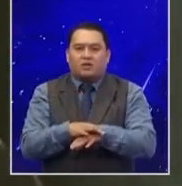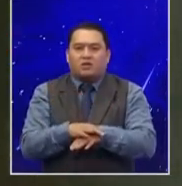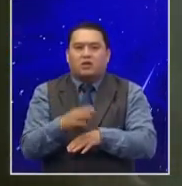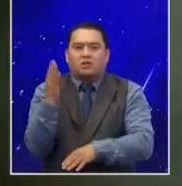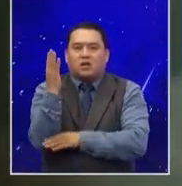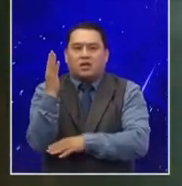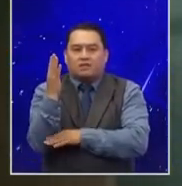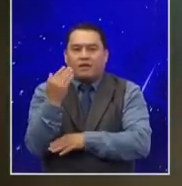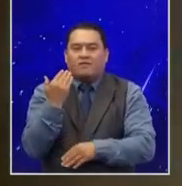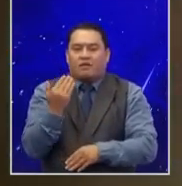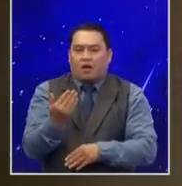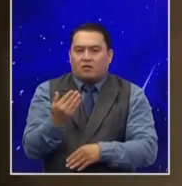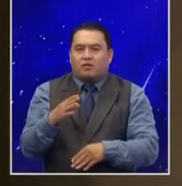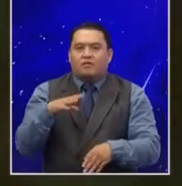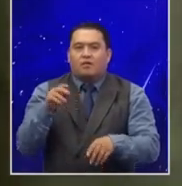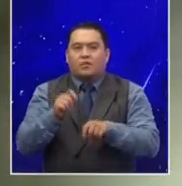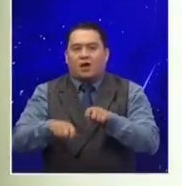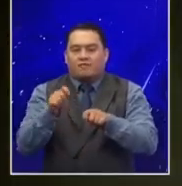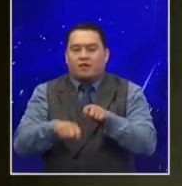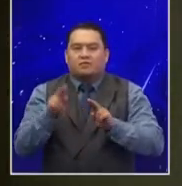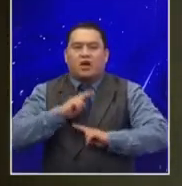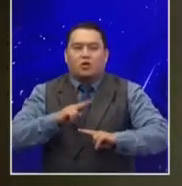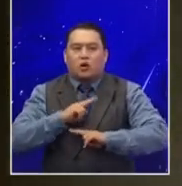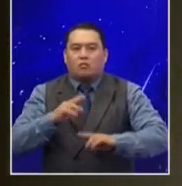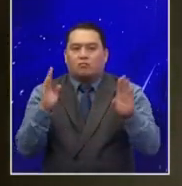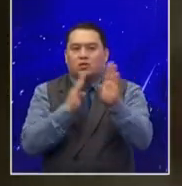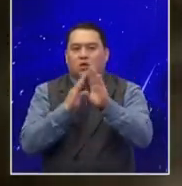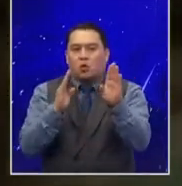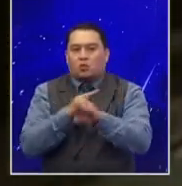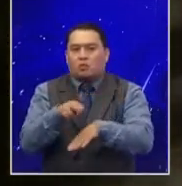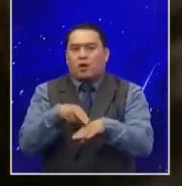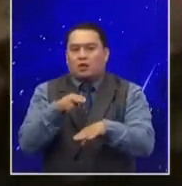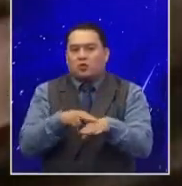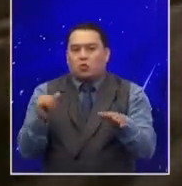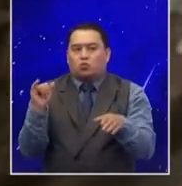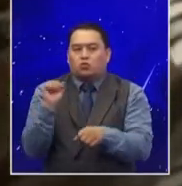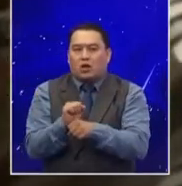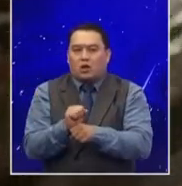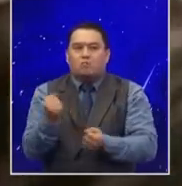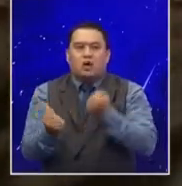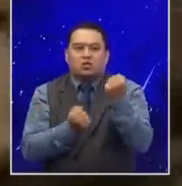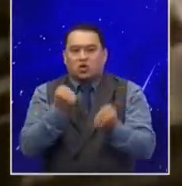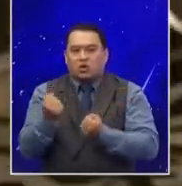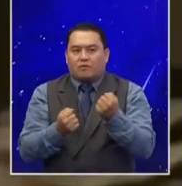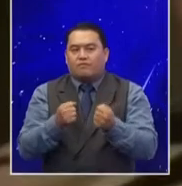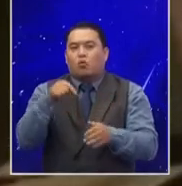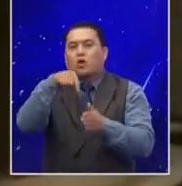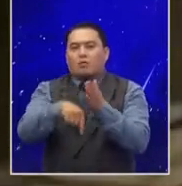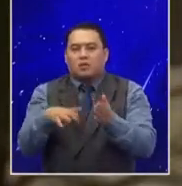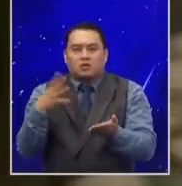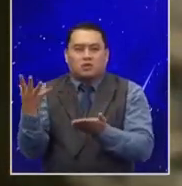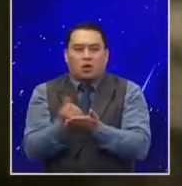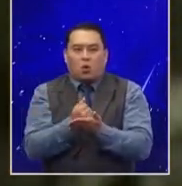незаконной порубки деревьев. Так, в ходе проверки сотрудниками природоохранной полиции была остановлена автомашина, внутри которой